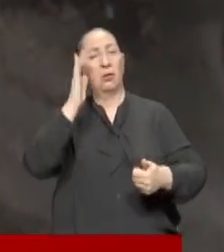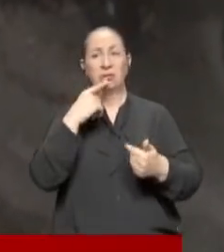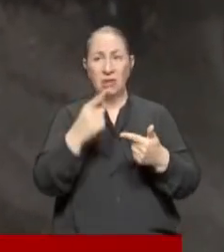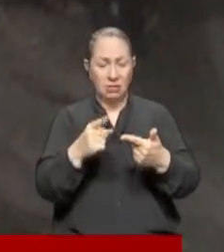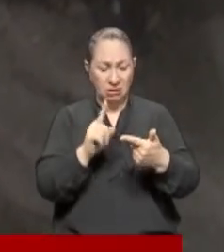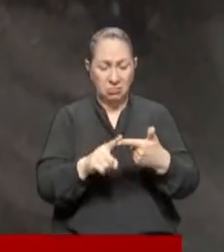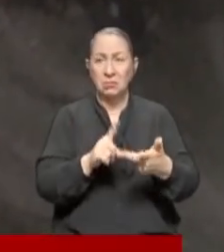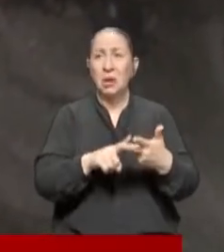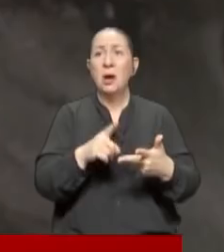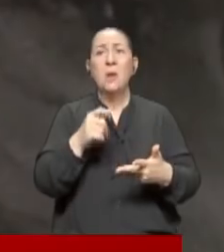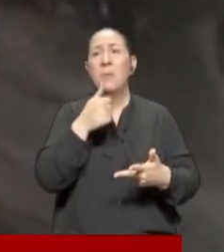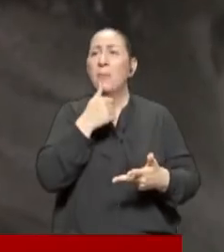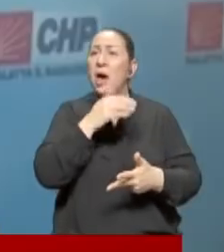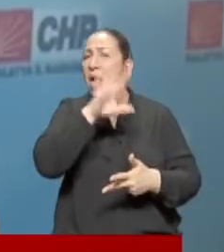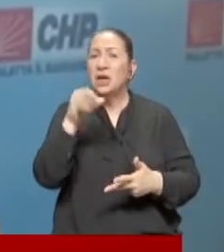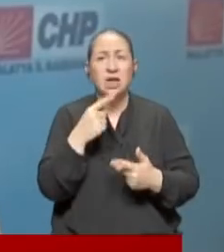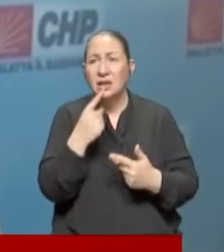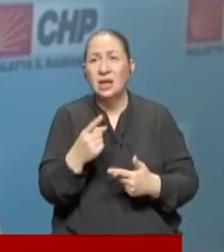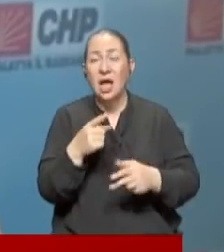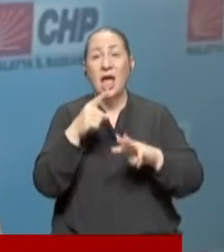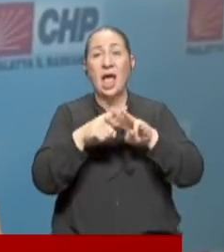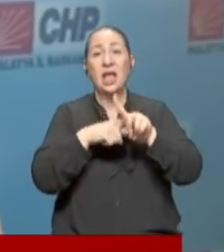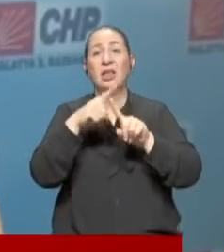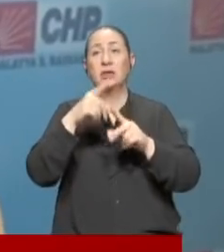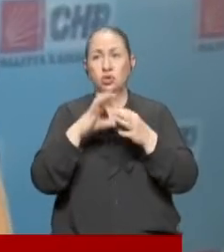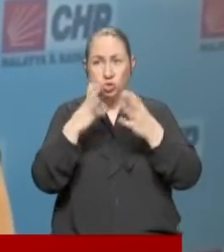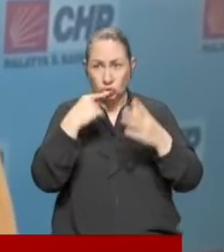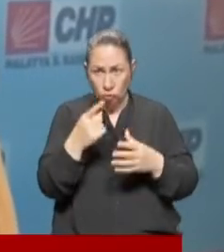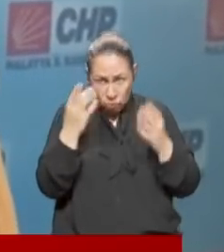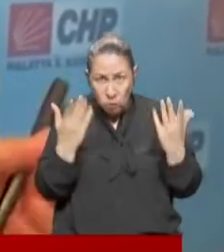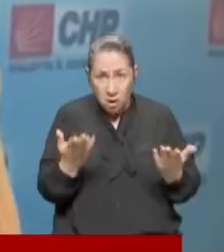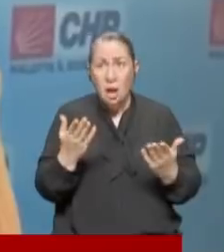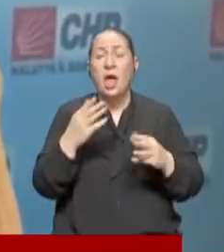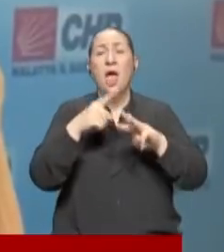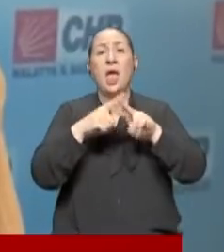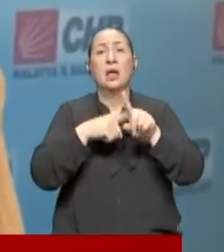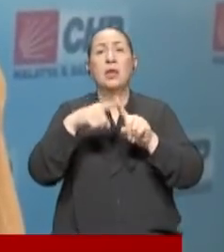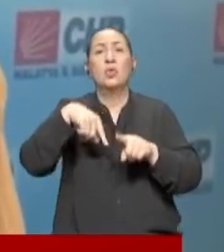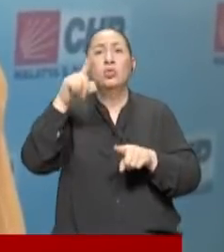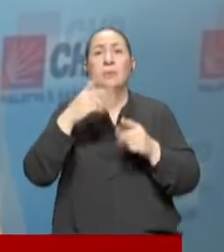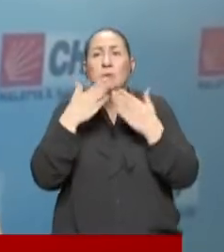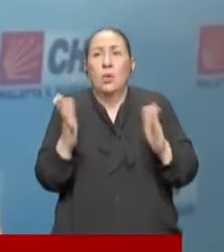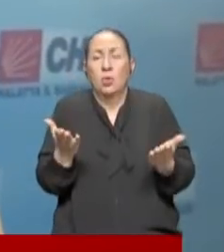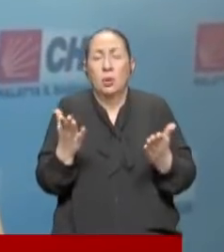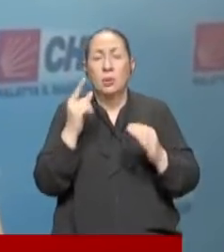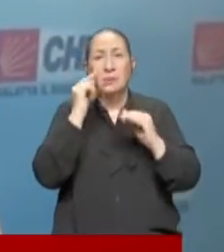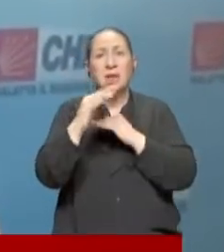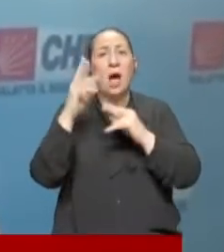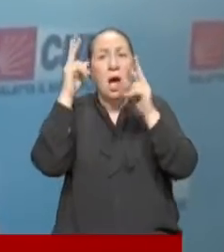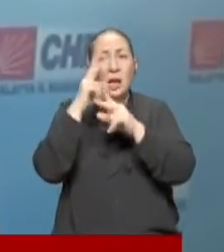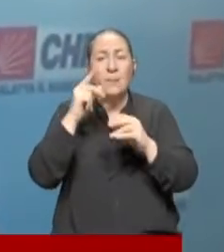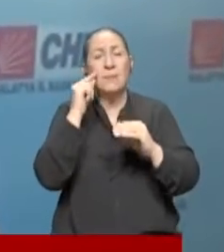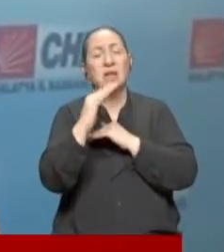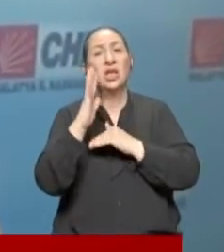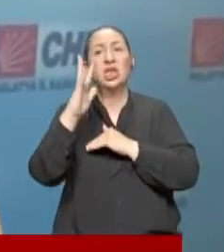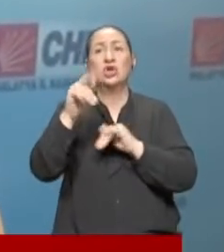yatıyor dedi, baba her şeyi dedi. EYT'yi çözeceğiz diyorlar, diyorlar mı? Bir gün çünkü EYT diye bir şey gündemimizde yok diyorlar. Milletin hayalleriyle,